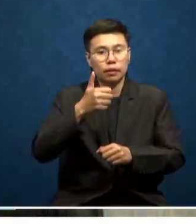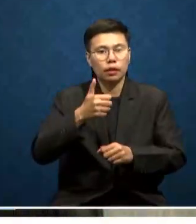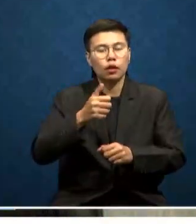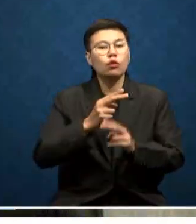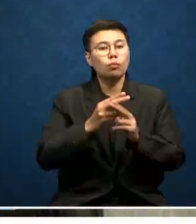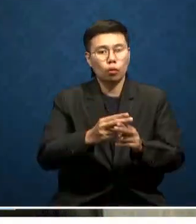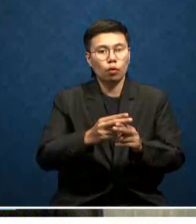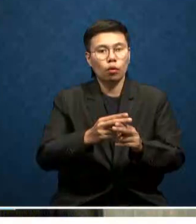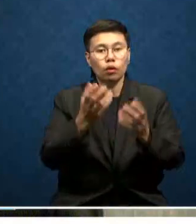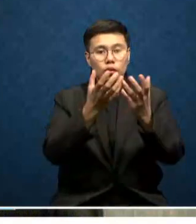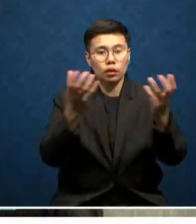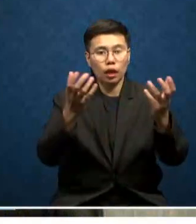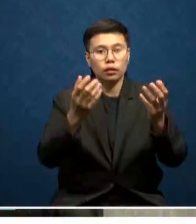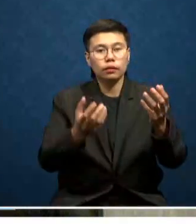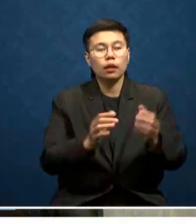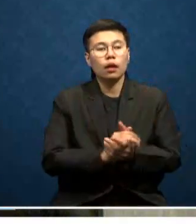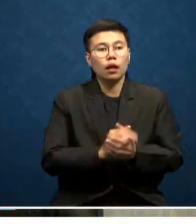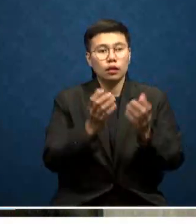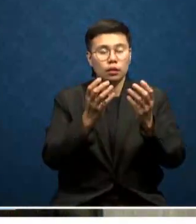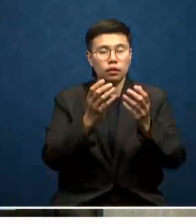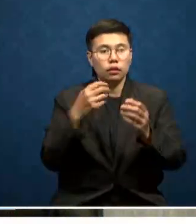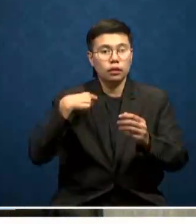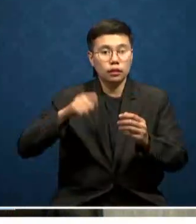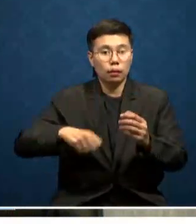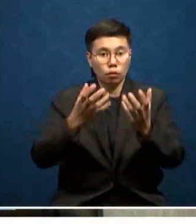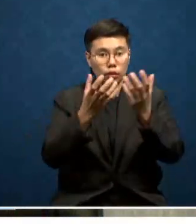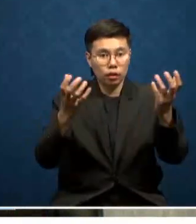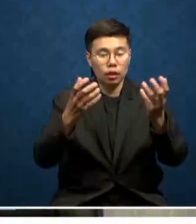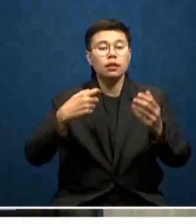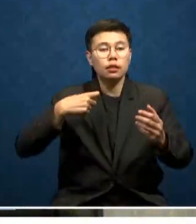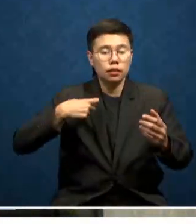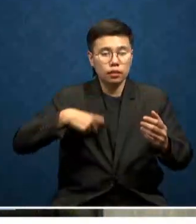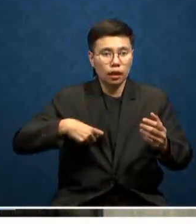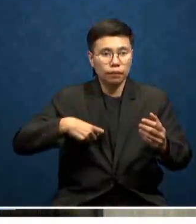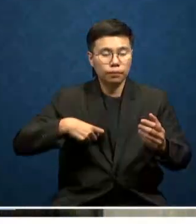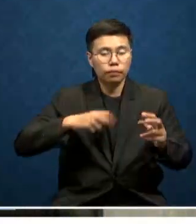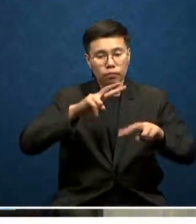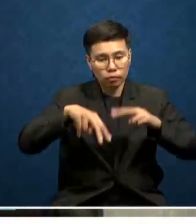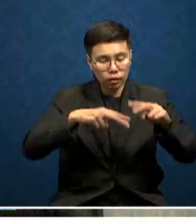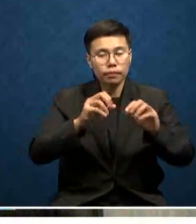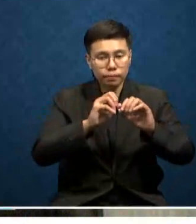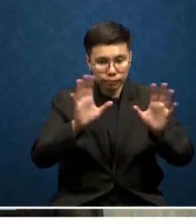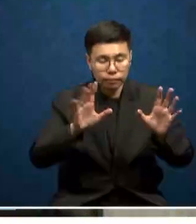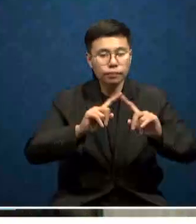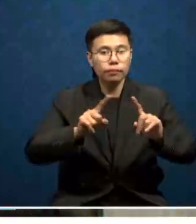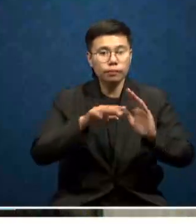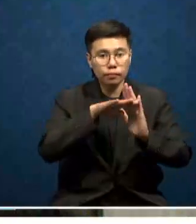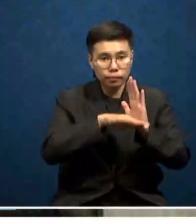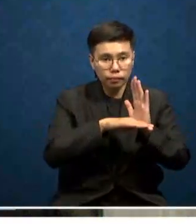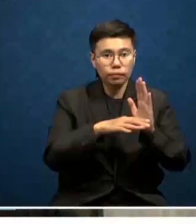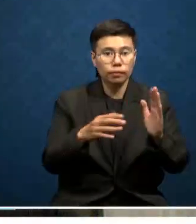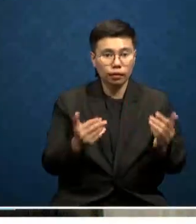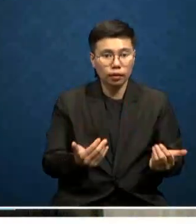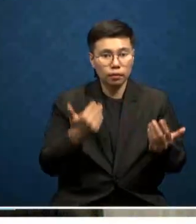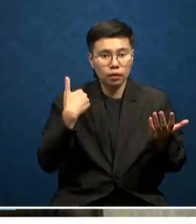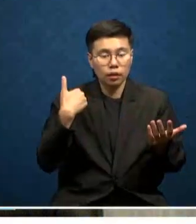ศาลรัฐธรรมนูญก็มีการกำหนดชัดเจนศาลปกครองก็มีการกำหนดชัดเจนฉะนั้นตรงนี้ขั้นตอนแต่ว่าบ